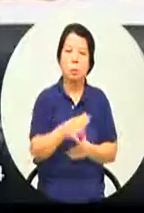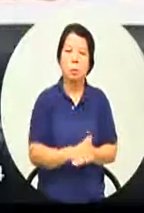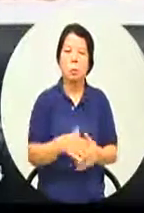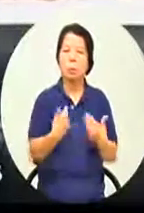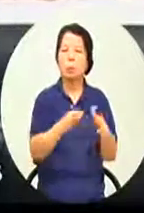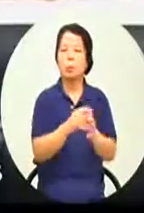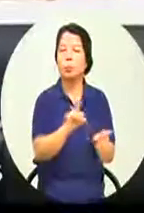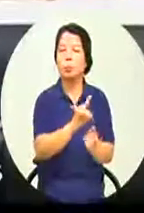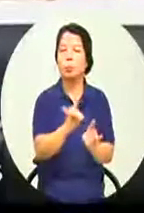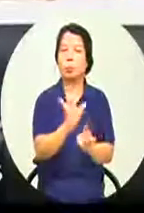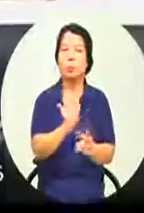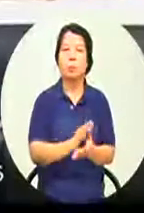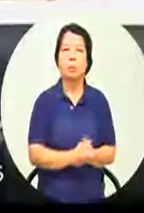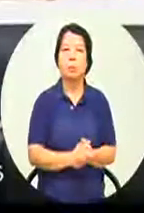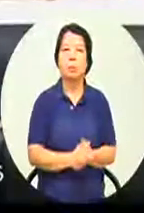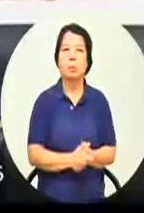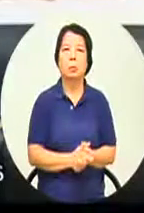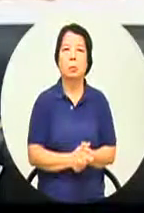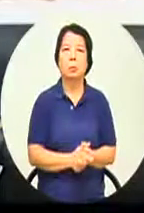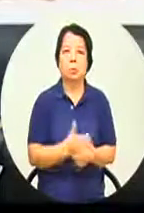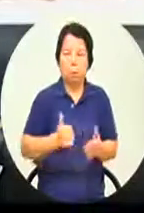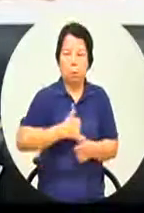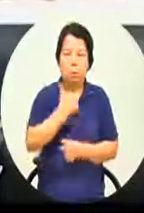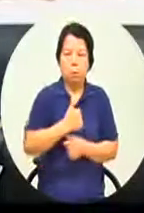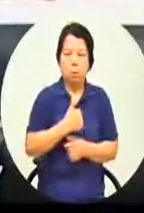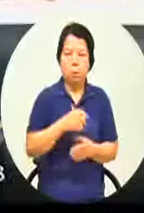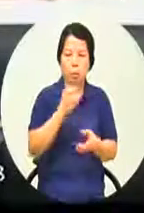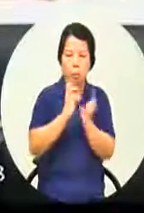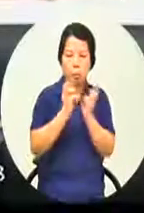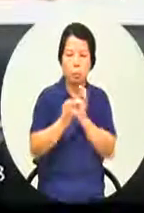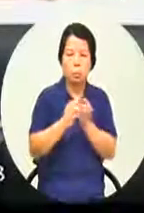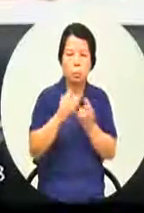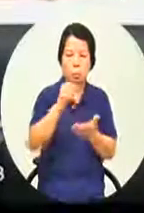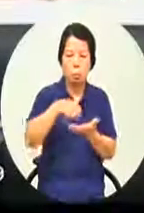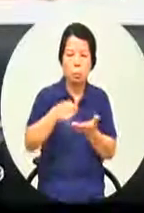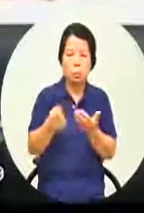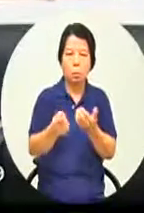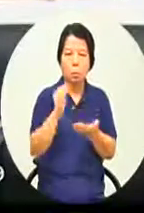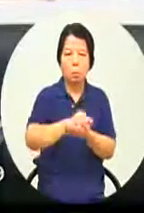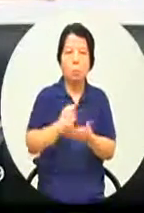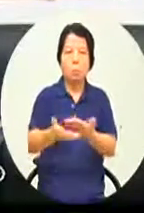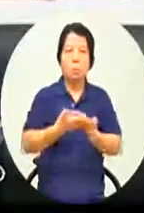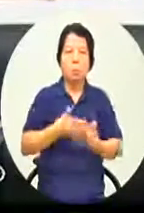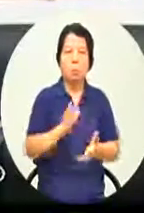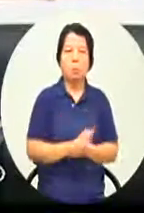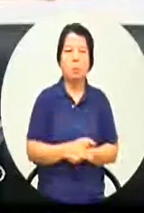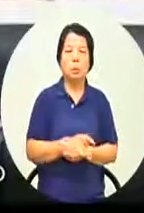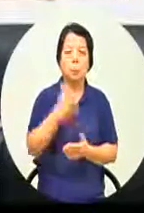白话，请你把详细的这些数字提供给本席，甚至本席想要知道一下旗津黑沙